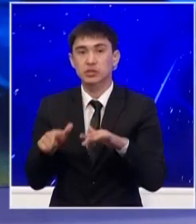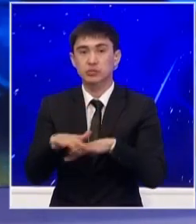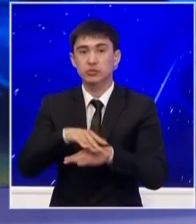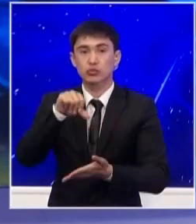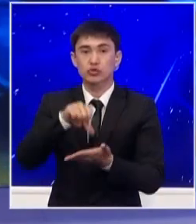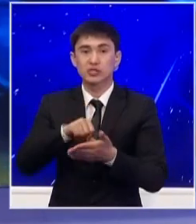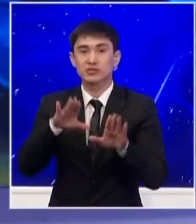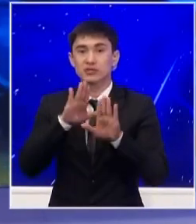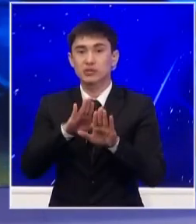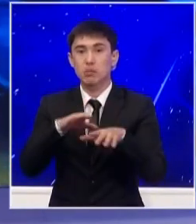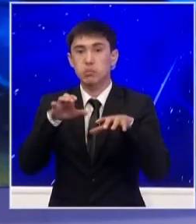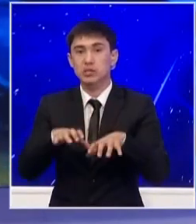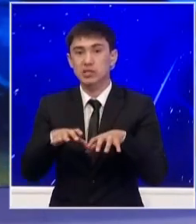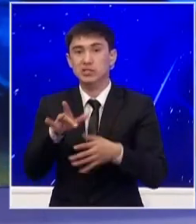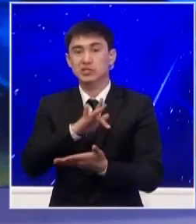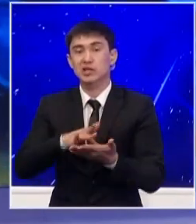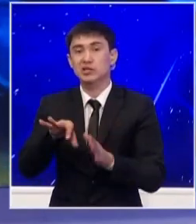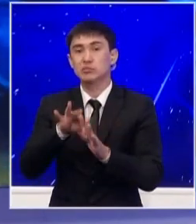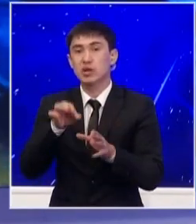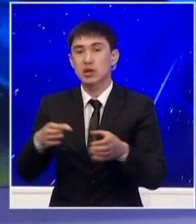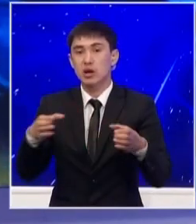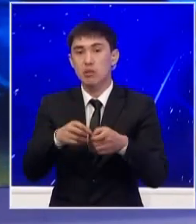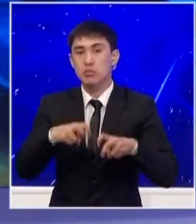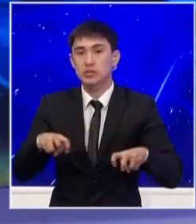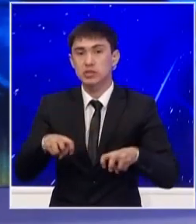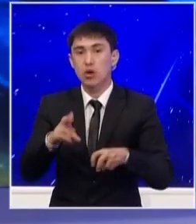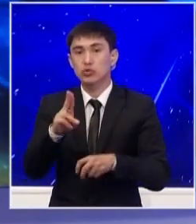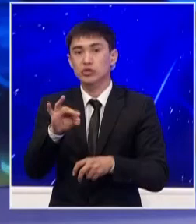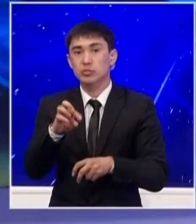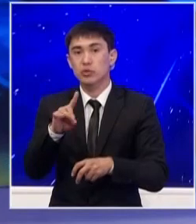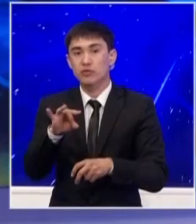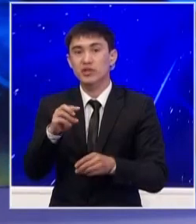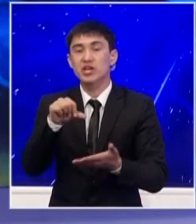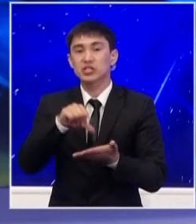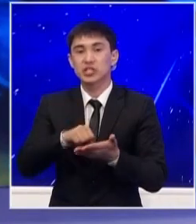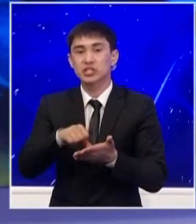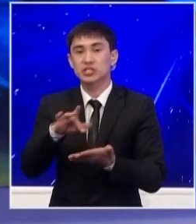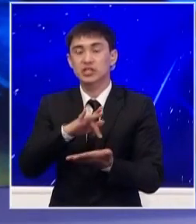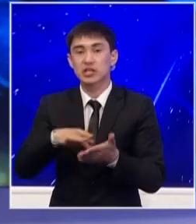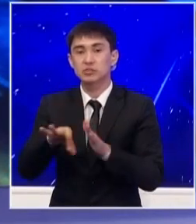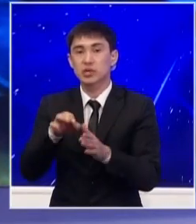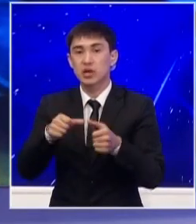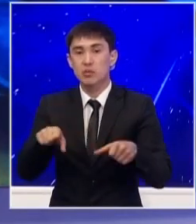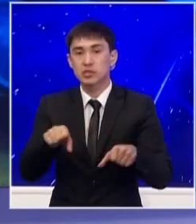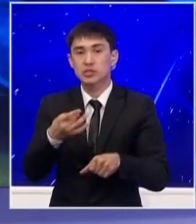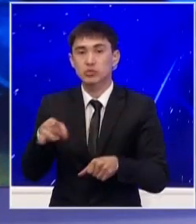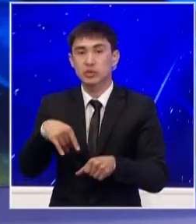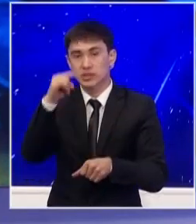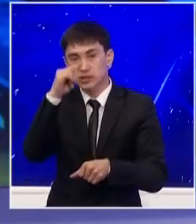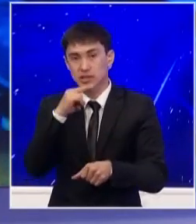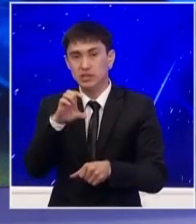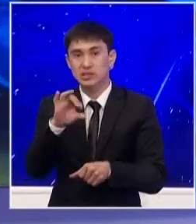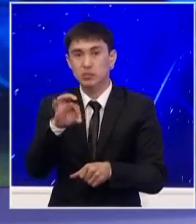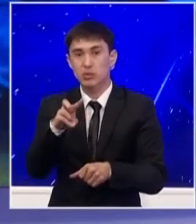приняли участие заместитель председателя Центральной избирательной комиссии Константин Петров и член Центральной избирательной комиссии Республики